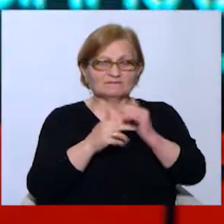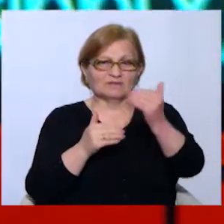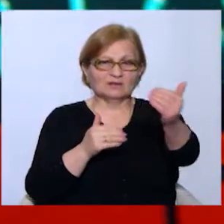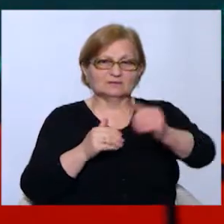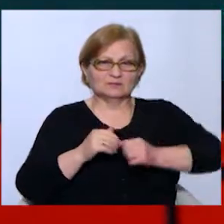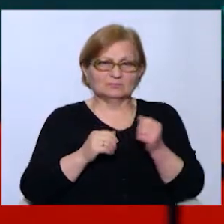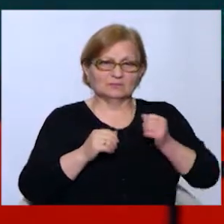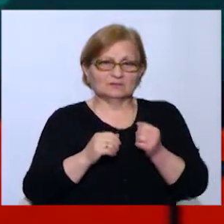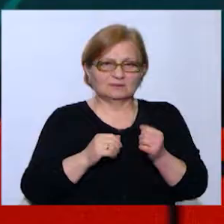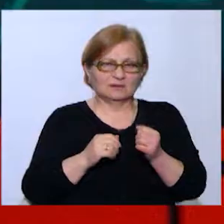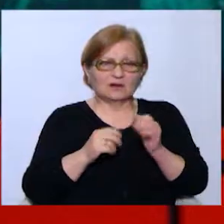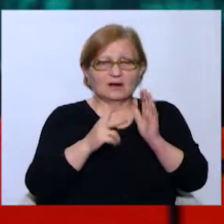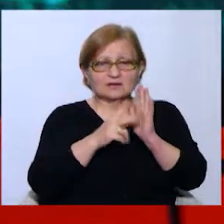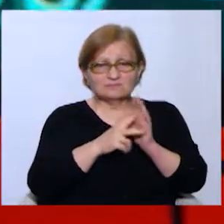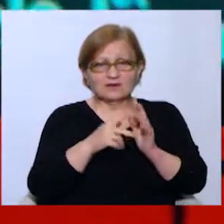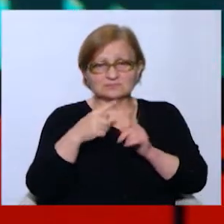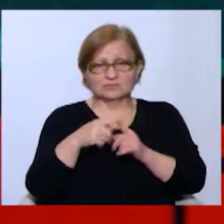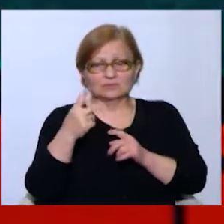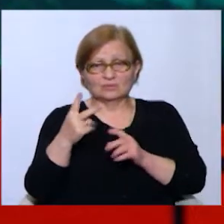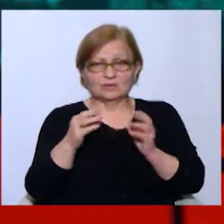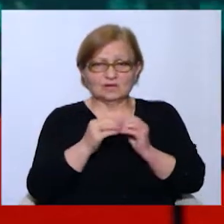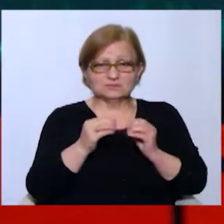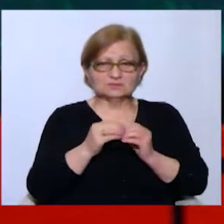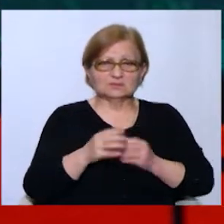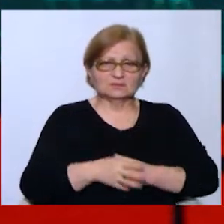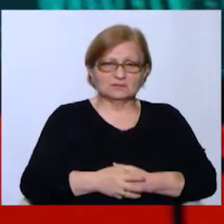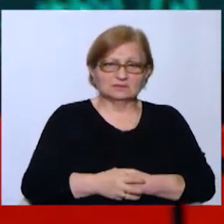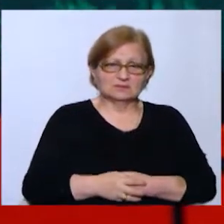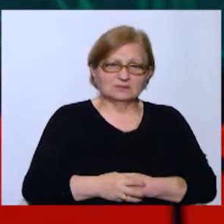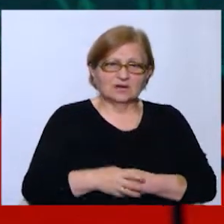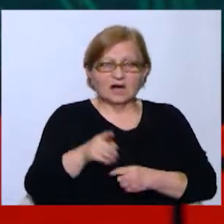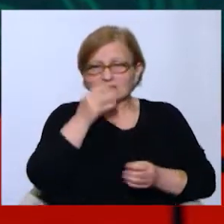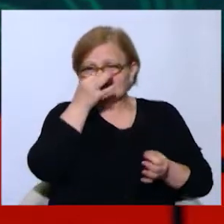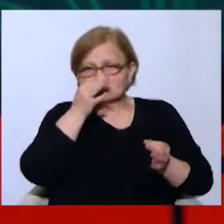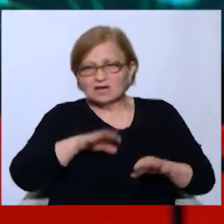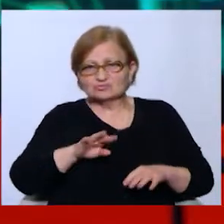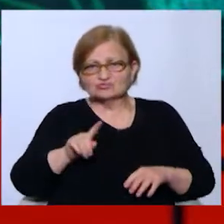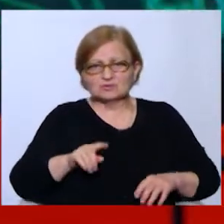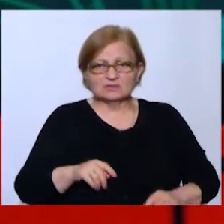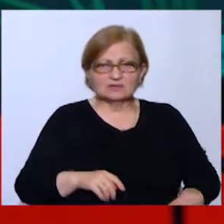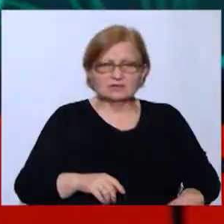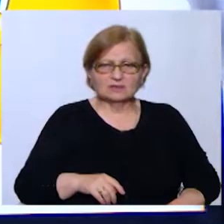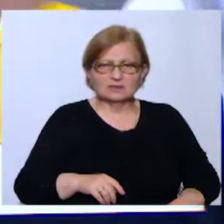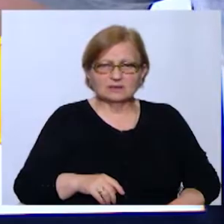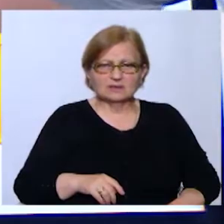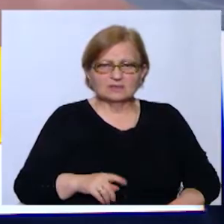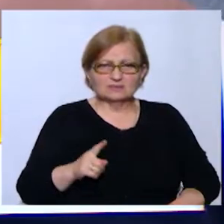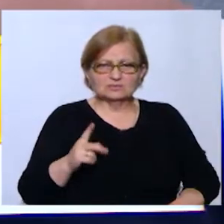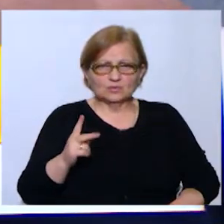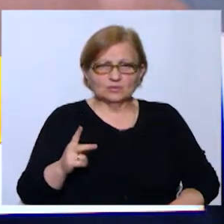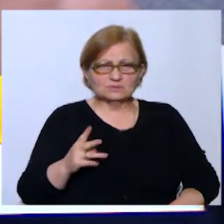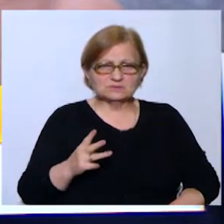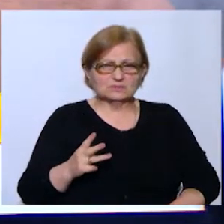მეგობარი ხომ 2-ია, 8 და 2 ერთად 10-ია. აკეთ რა დამჩა? აბა ერთი ესეც ნახოთ რა დამჩა.